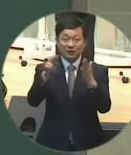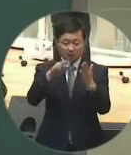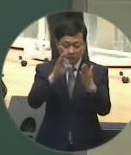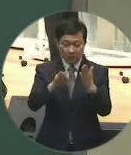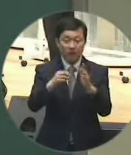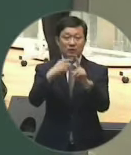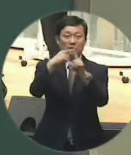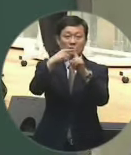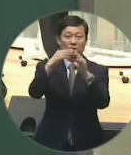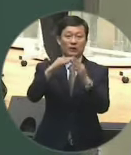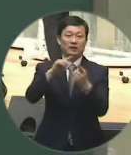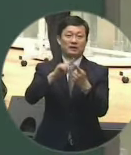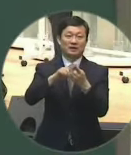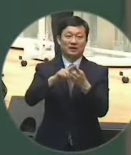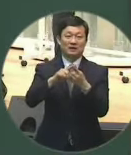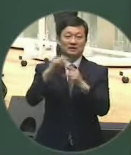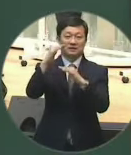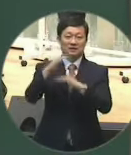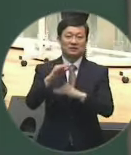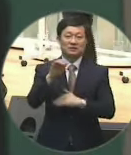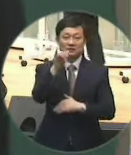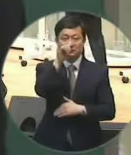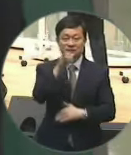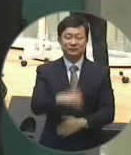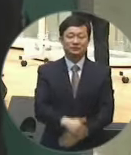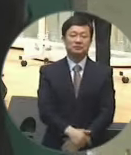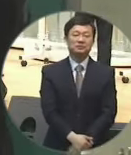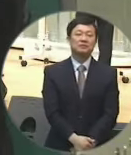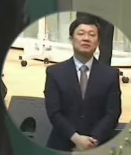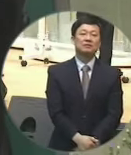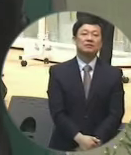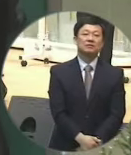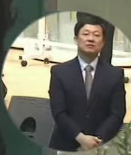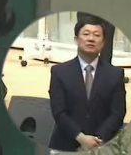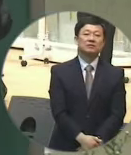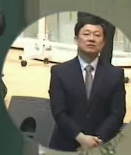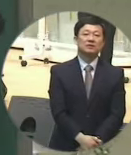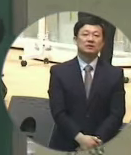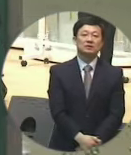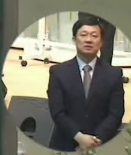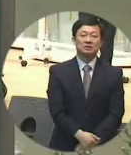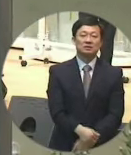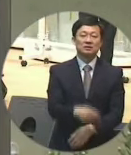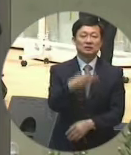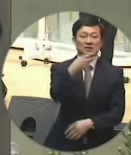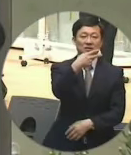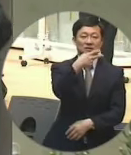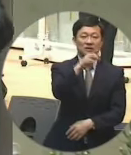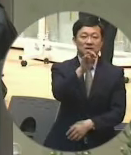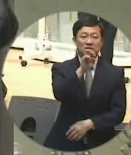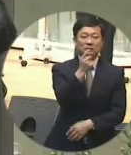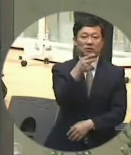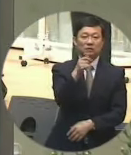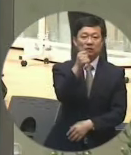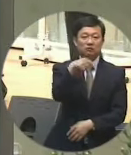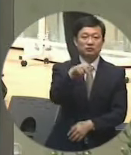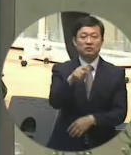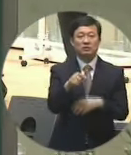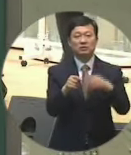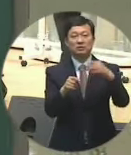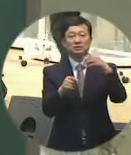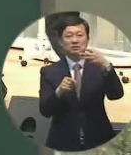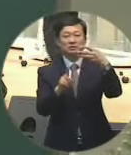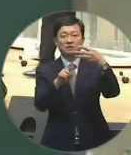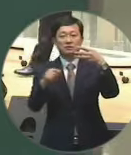교회 미래 나옵니다. If you look in Matthew chapter 24 and 25 you will see the future of the church. 디모데후서 3장 1장